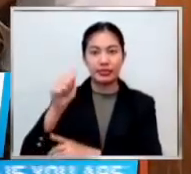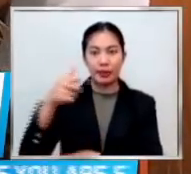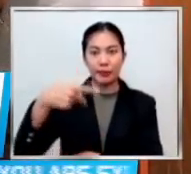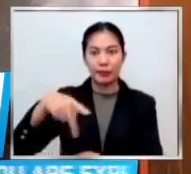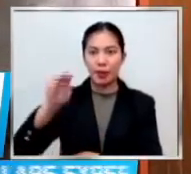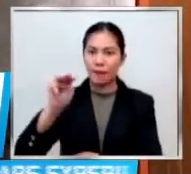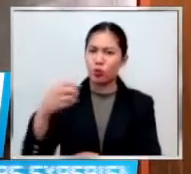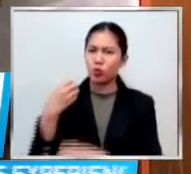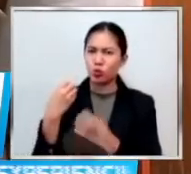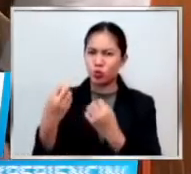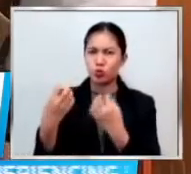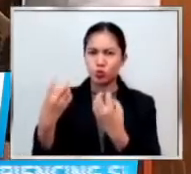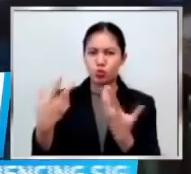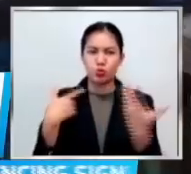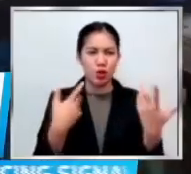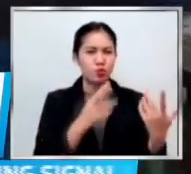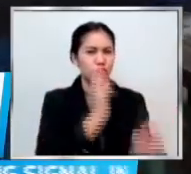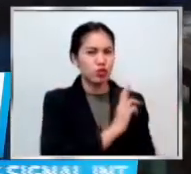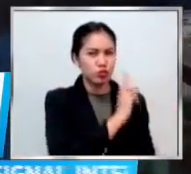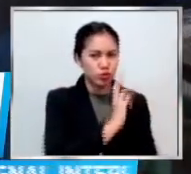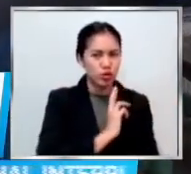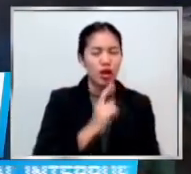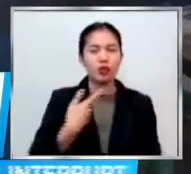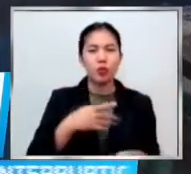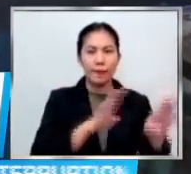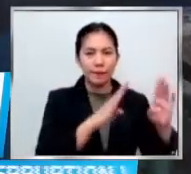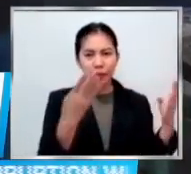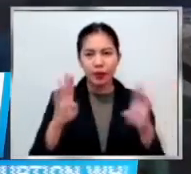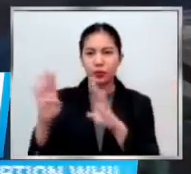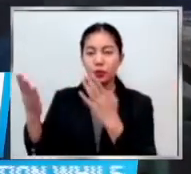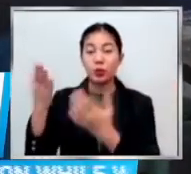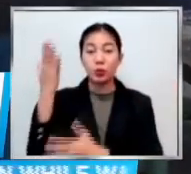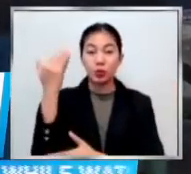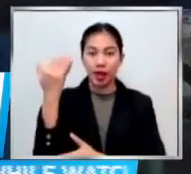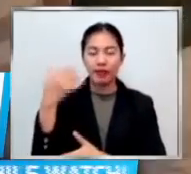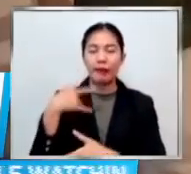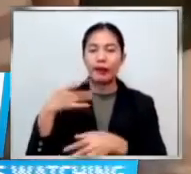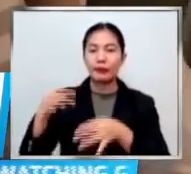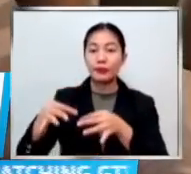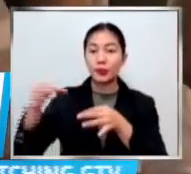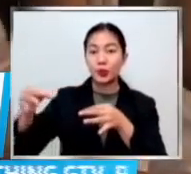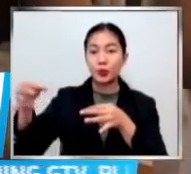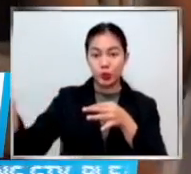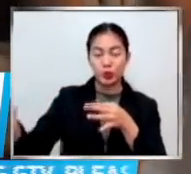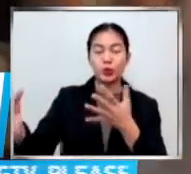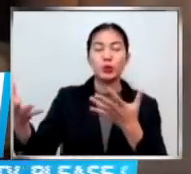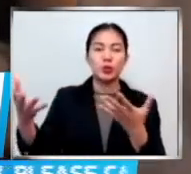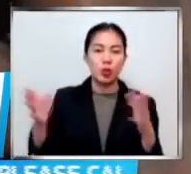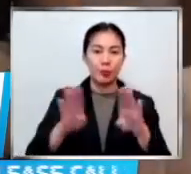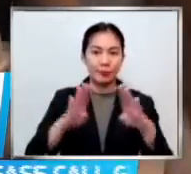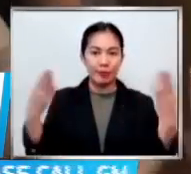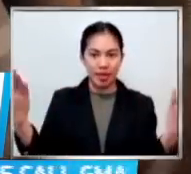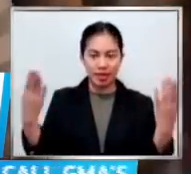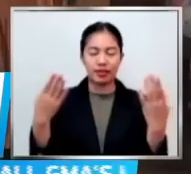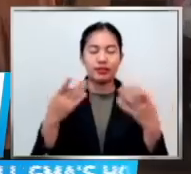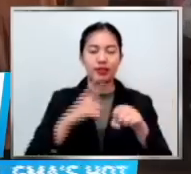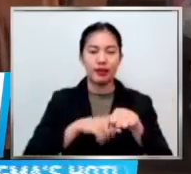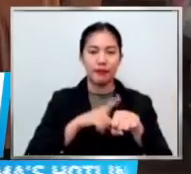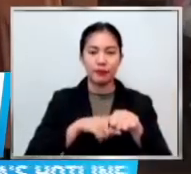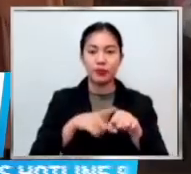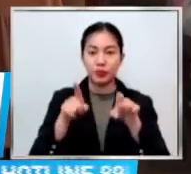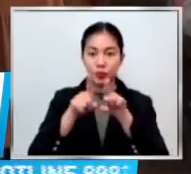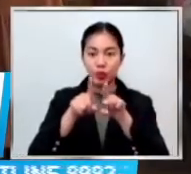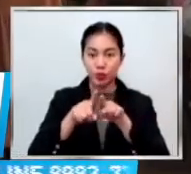bukas na kainan dahil pinalawig hanggang hating gabi ang kanilang operating hours. Pinapayagan na rin ang mga bata basta't